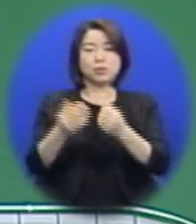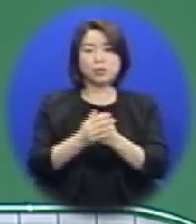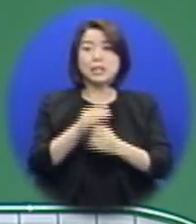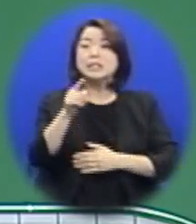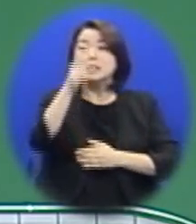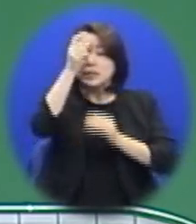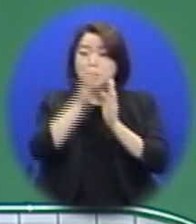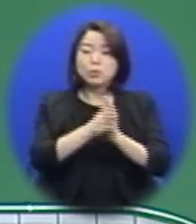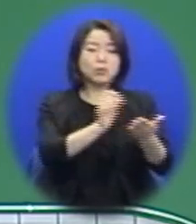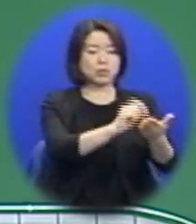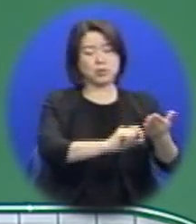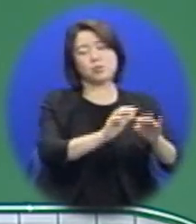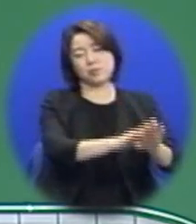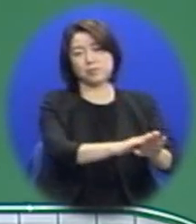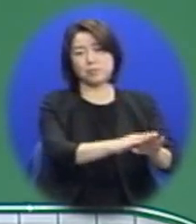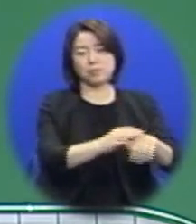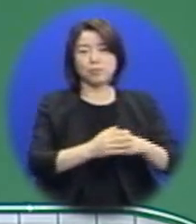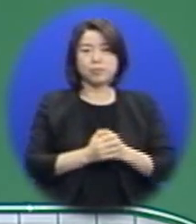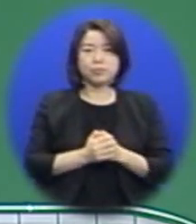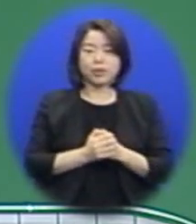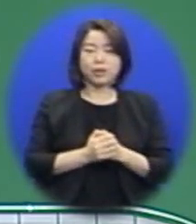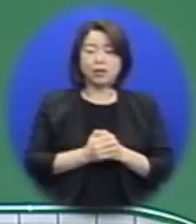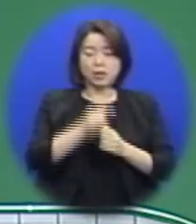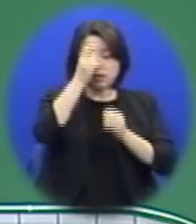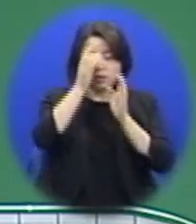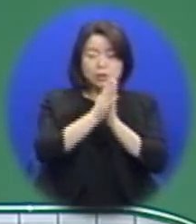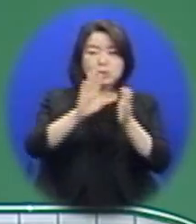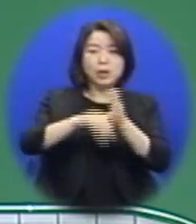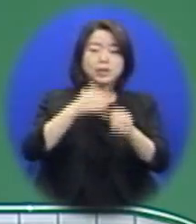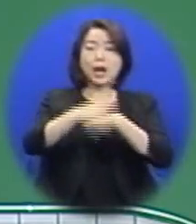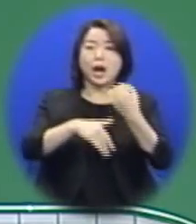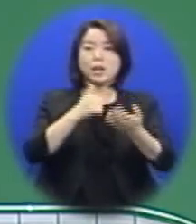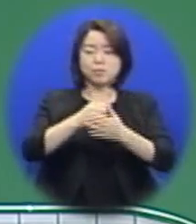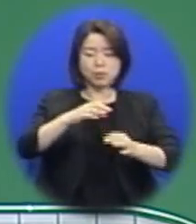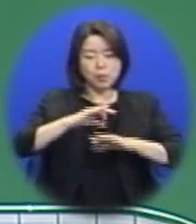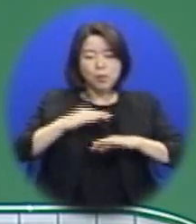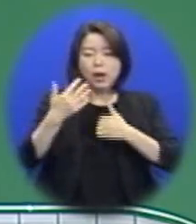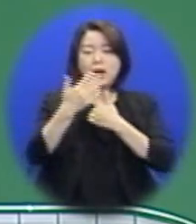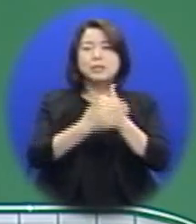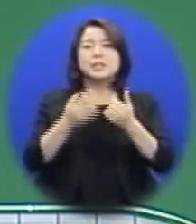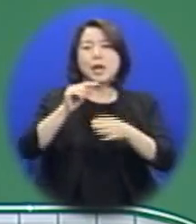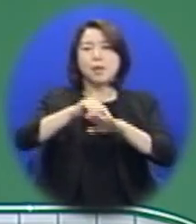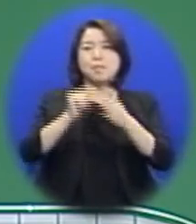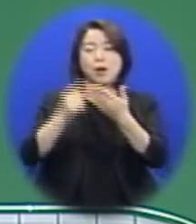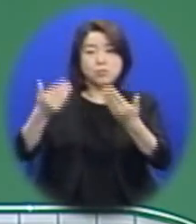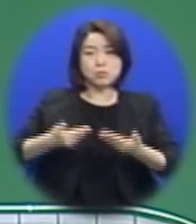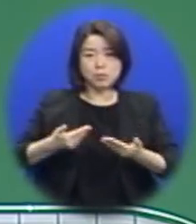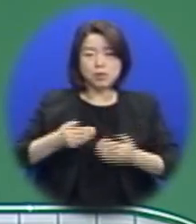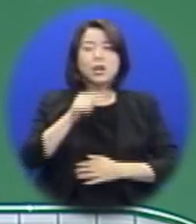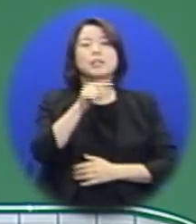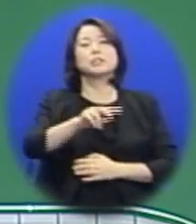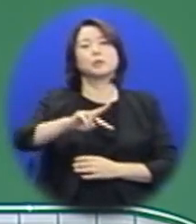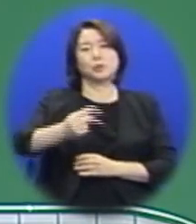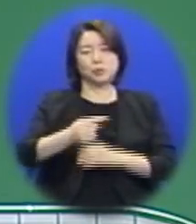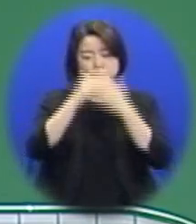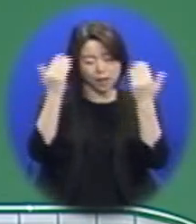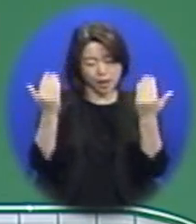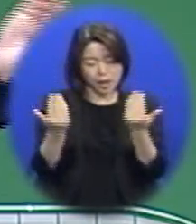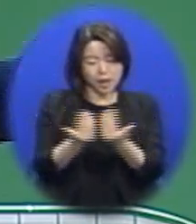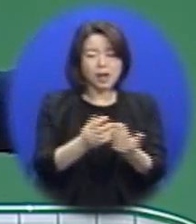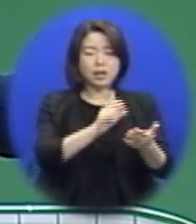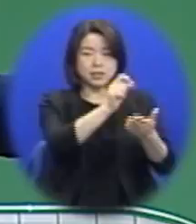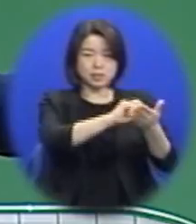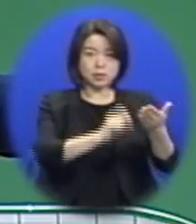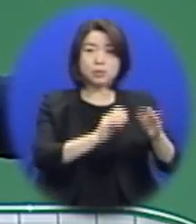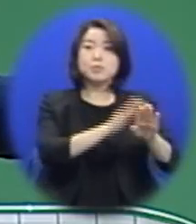기록하라. 기도하는데 하나님의 마음에 놀라운 은혜를 주십니다. 그것도 다 기록하라. 왜